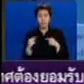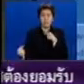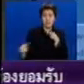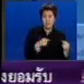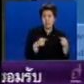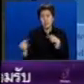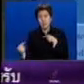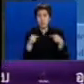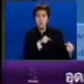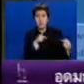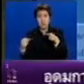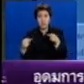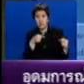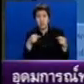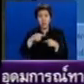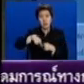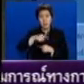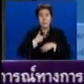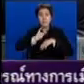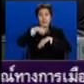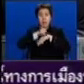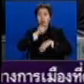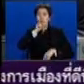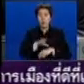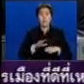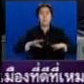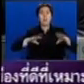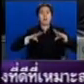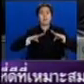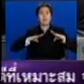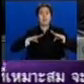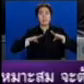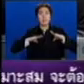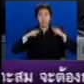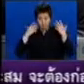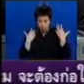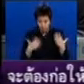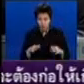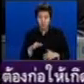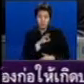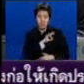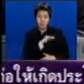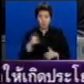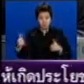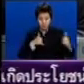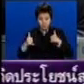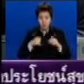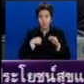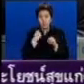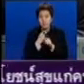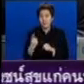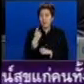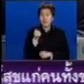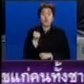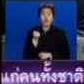ถียงกันอย่างมากทำให้ประธานการประชุมต้องสั่งพักการประชุมชั่วคราวก่อนที่สมาชิกจะกลับมาพิจารณาวาระกระทู้ถามส